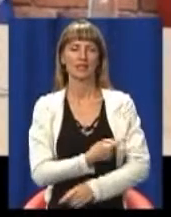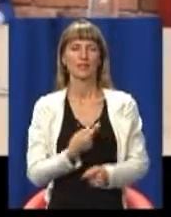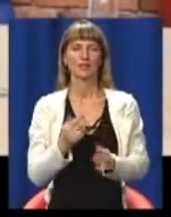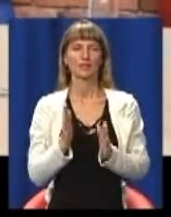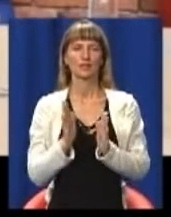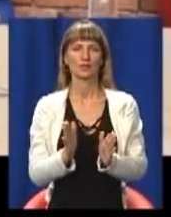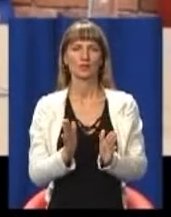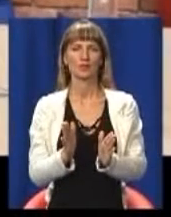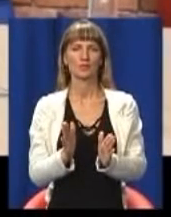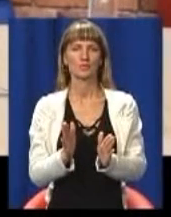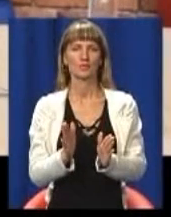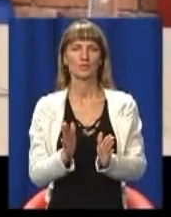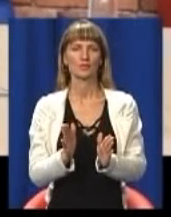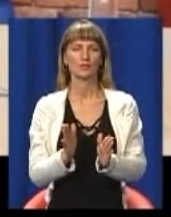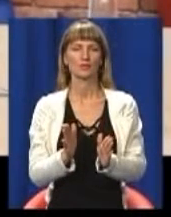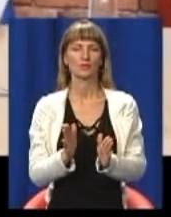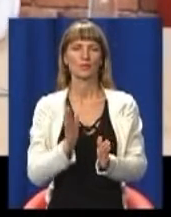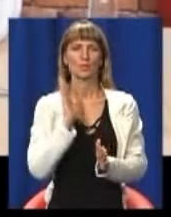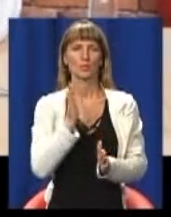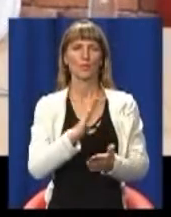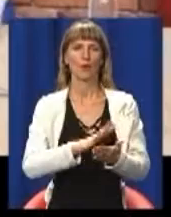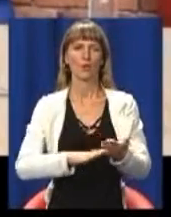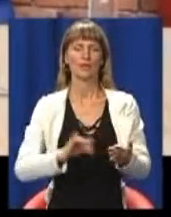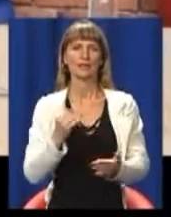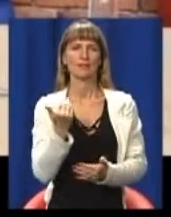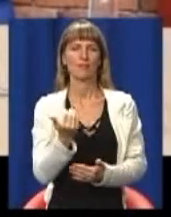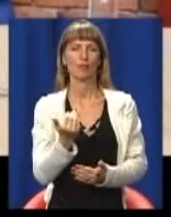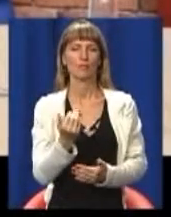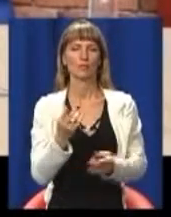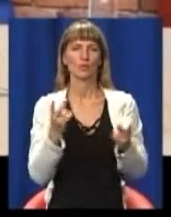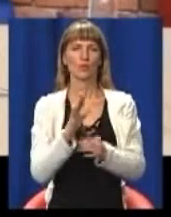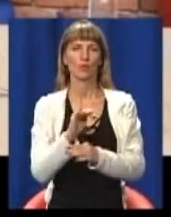оцінки. Ми будемо продовжувати, а з вами нам пора